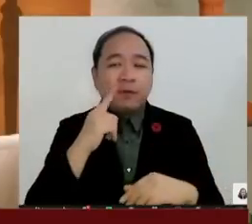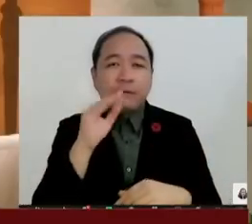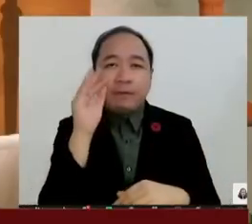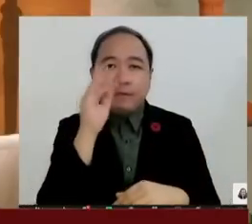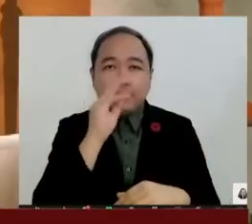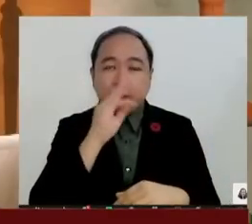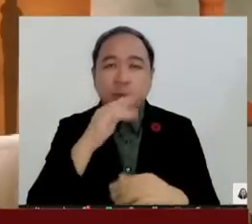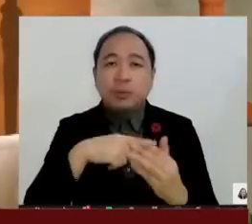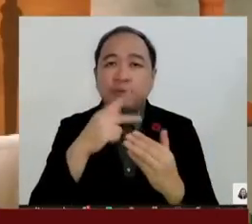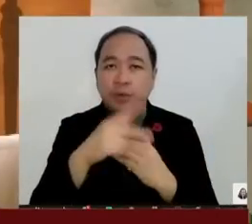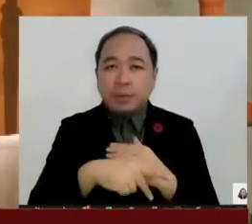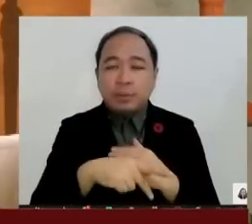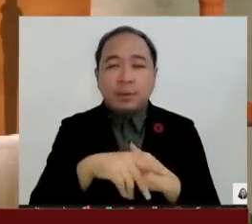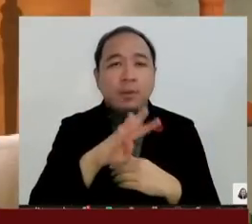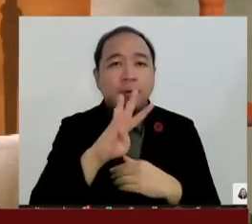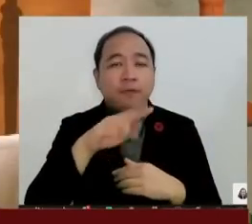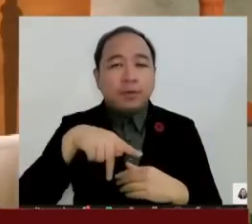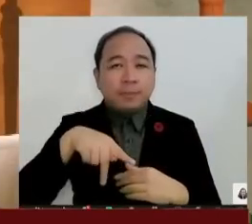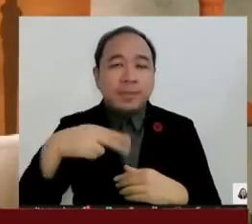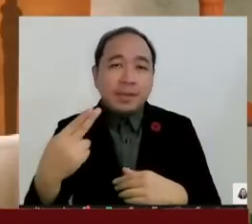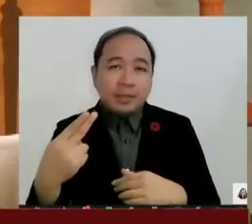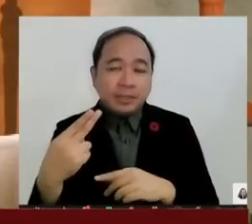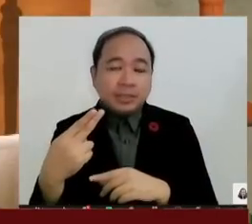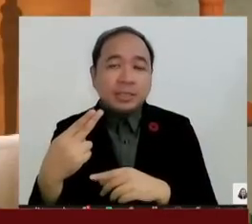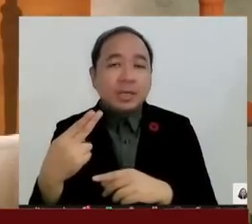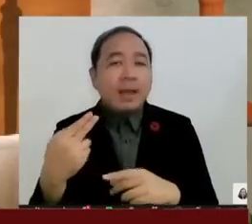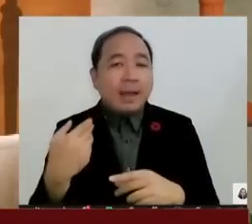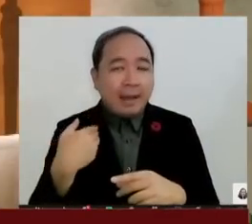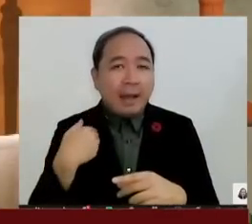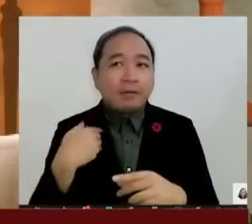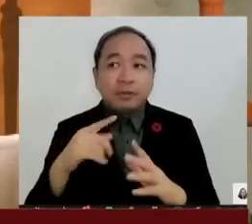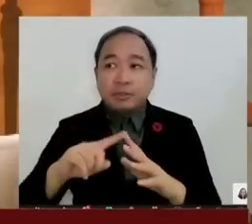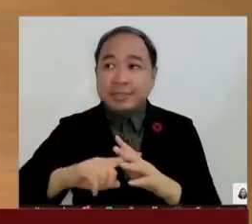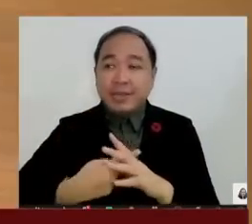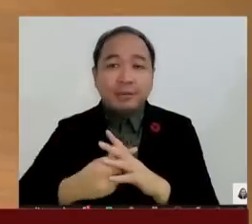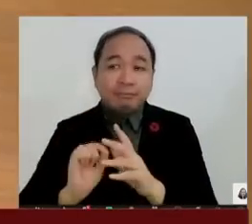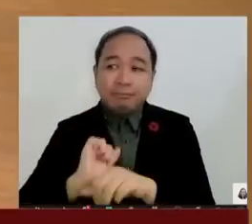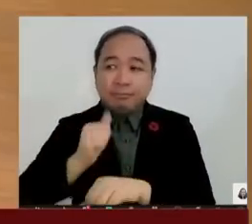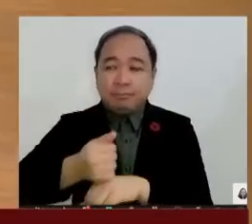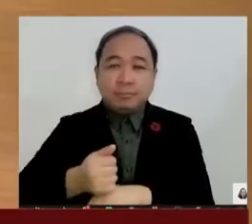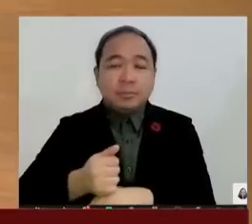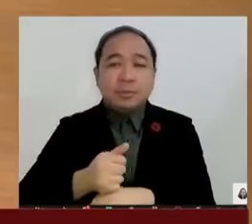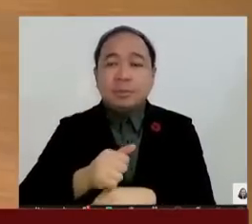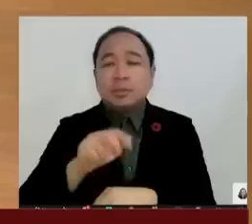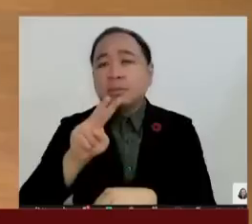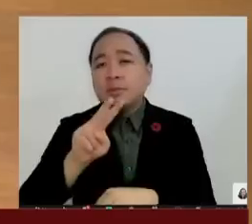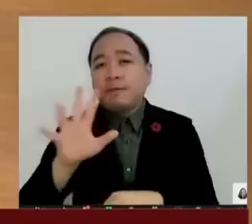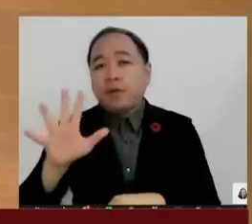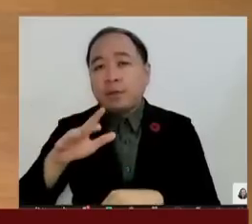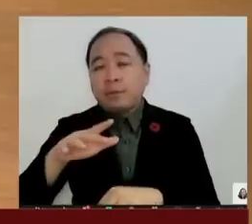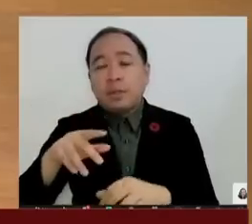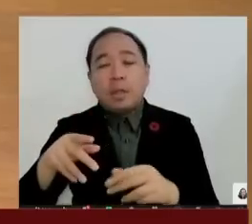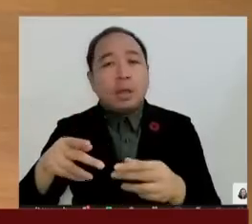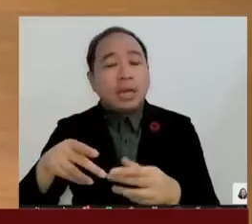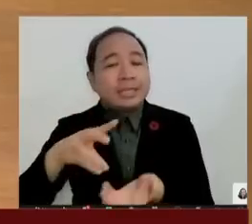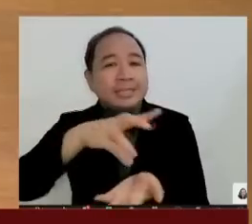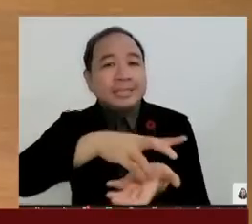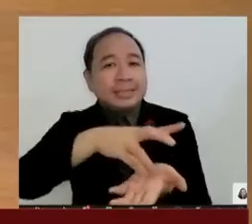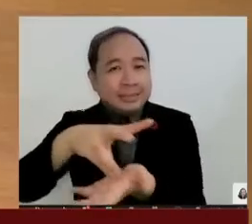o 4PH. Nagkaroon na tayo ng groundbreaking sa 25 lugar sa iba't ibang bahagi ng